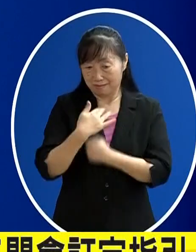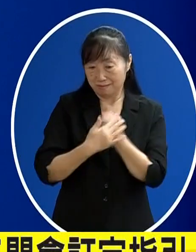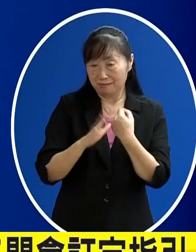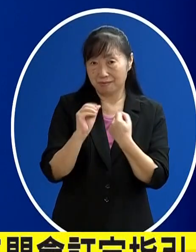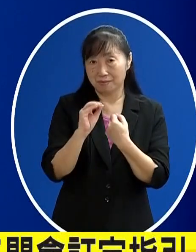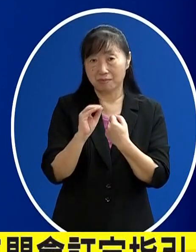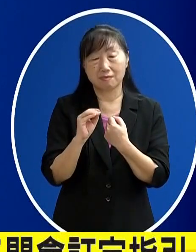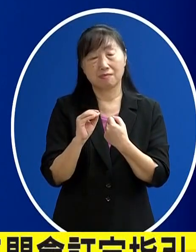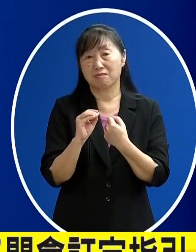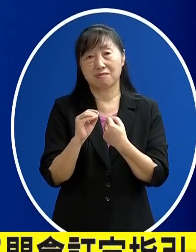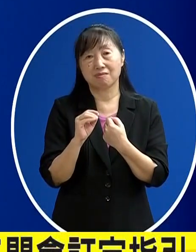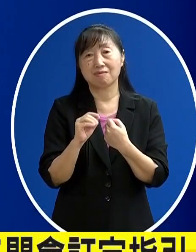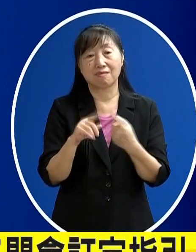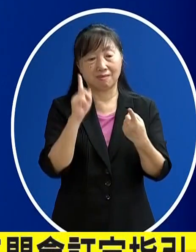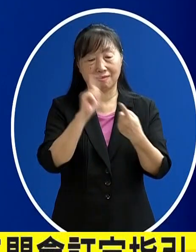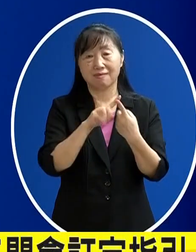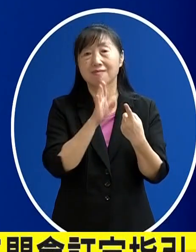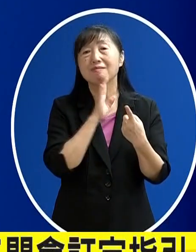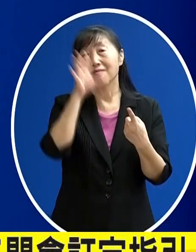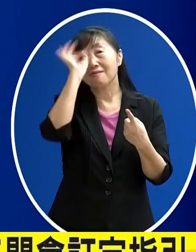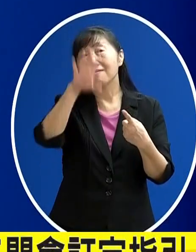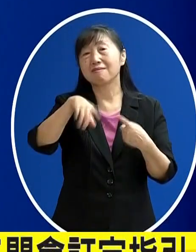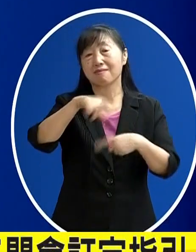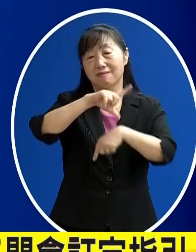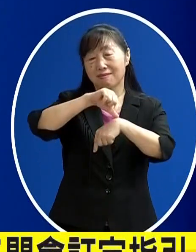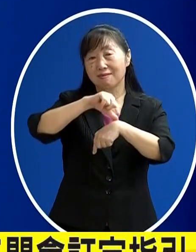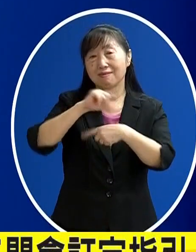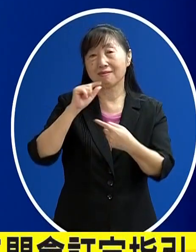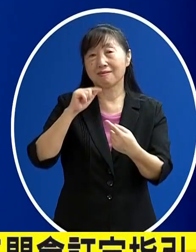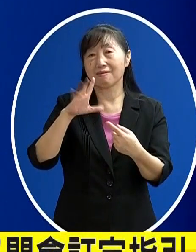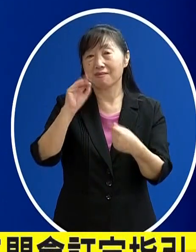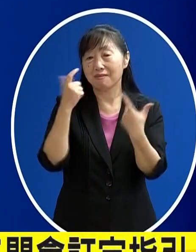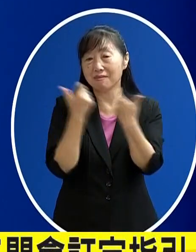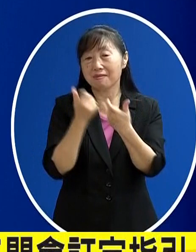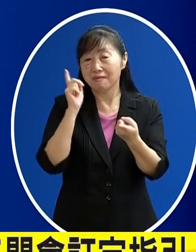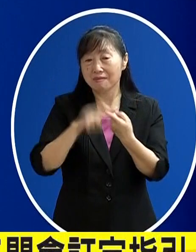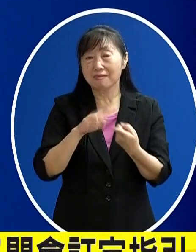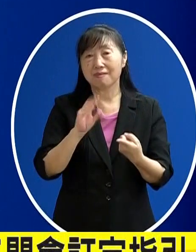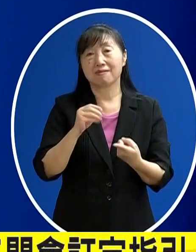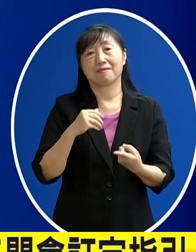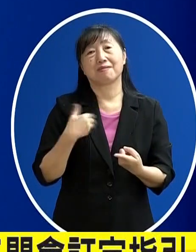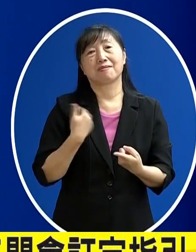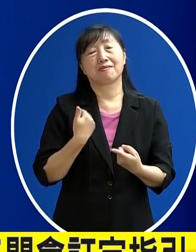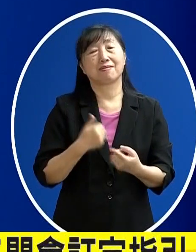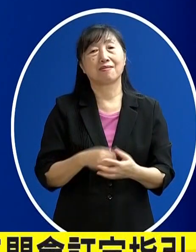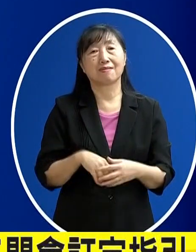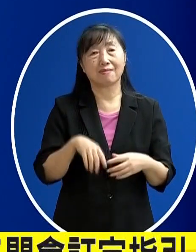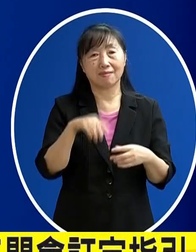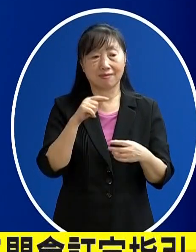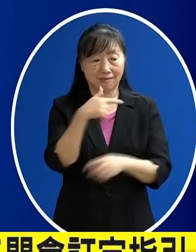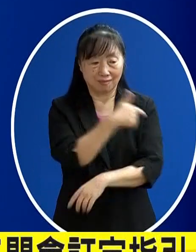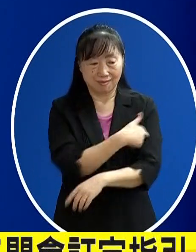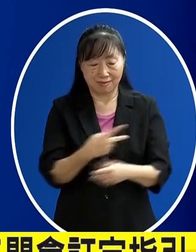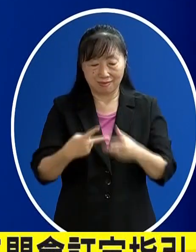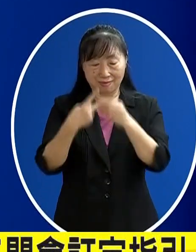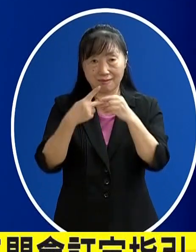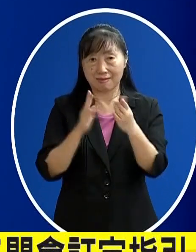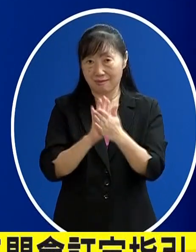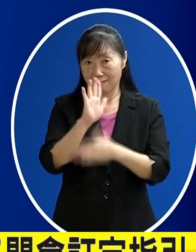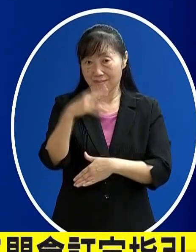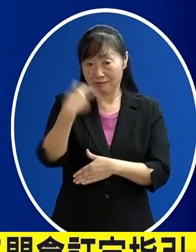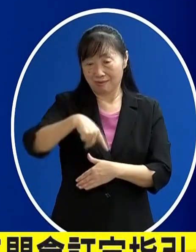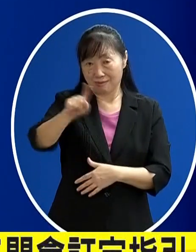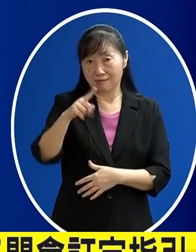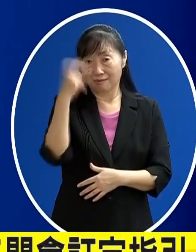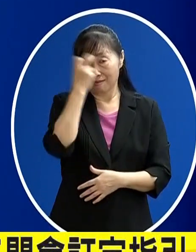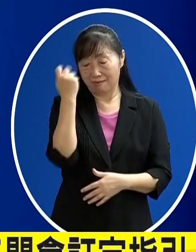力，我刚有说明，第一个就是检验的时机是不是合适哈，就是通常是在第二剂之后去打这个抗体